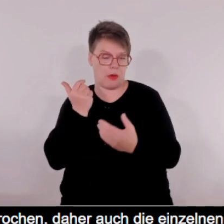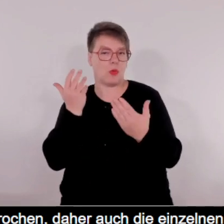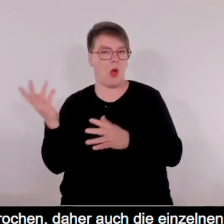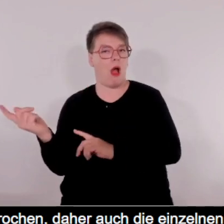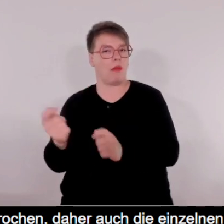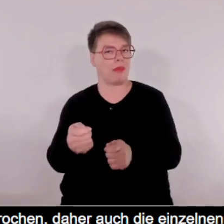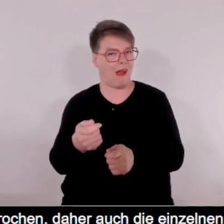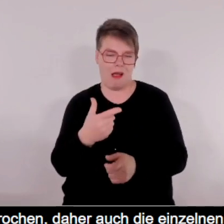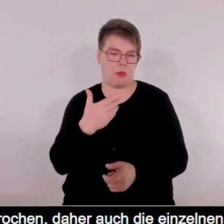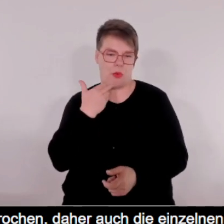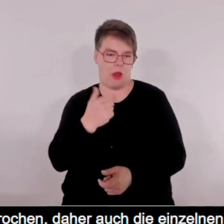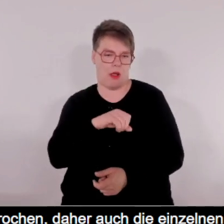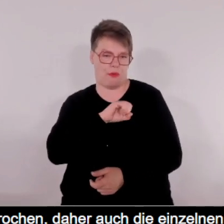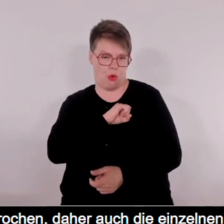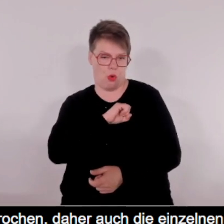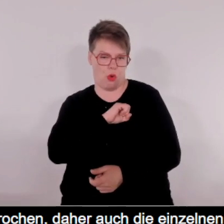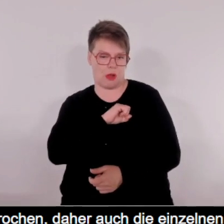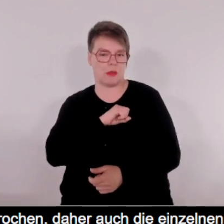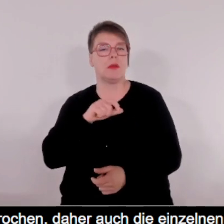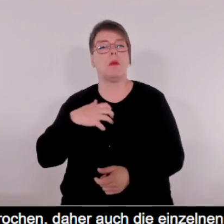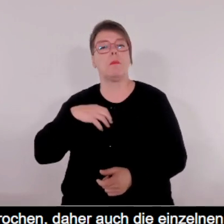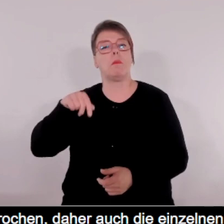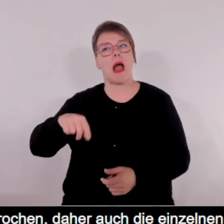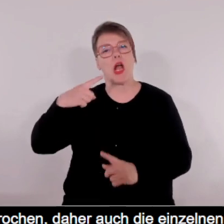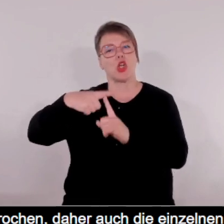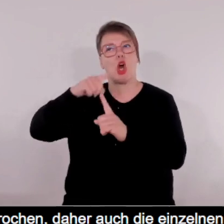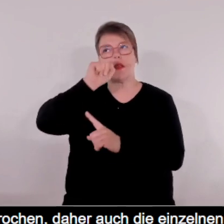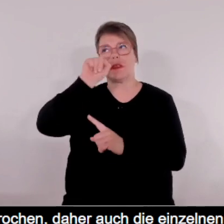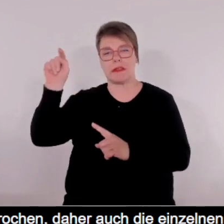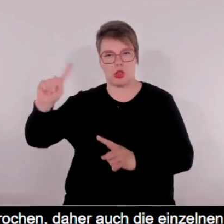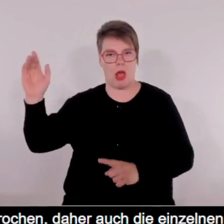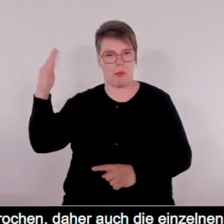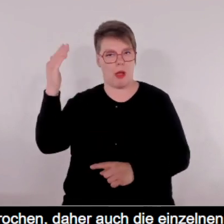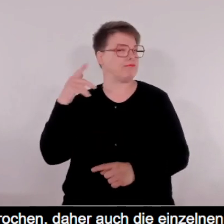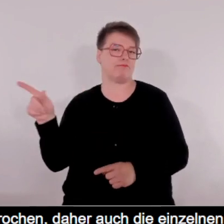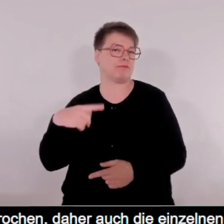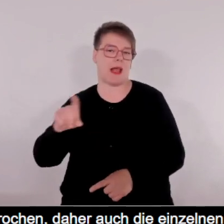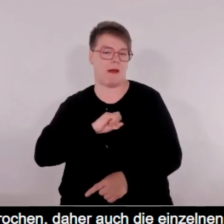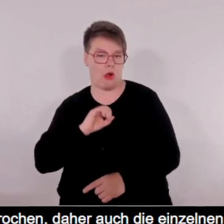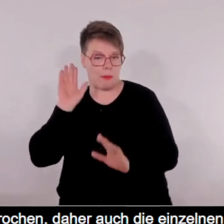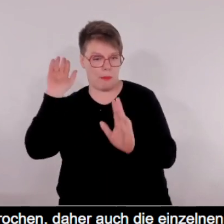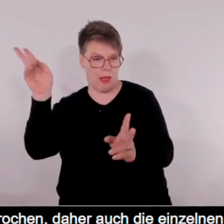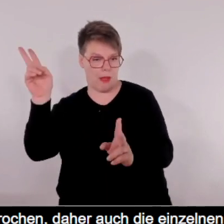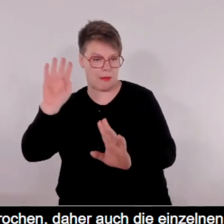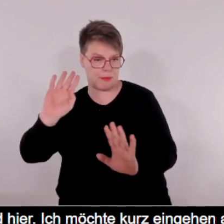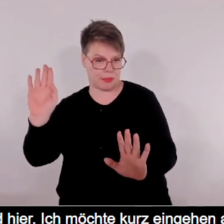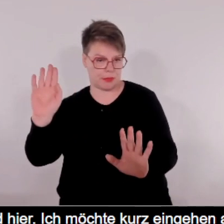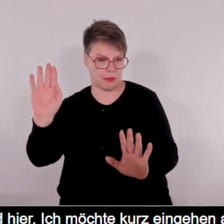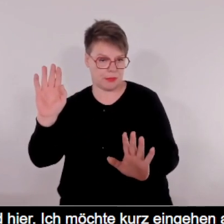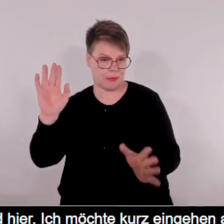Die Kreuze verletzen nämlich, und das hat nicht nur das Bayerische Verwaltungsgerichtshof, sondern eben jetzt auch das